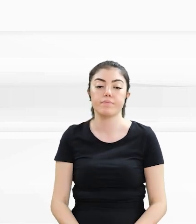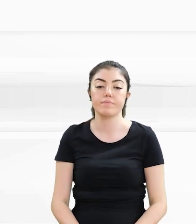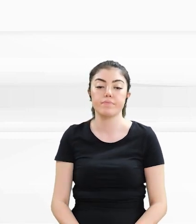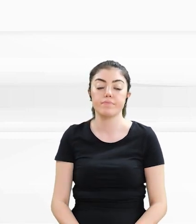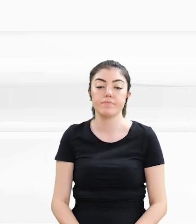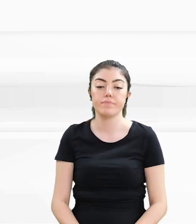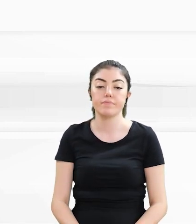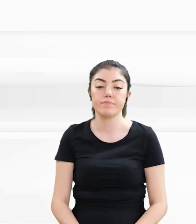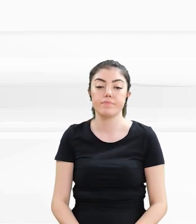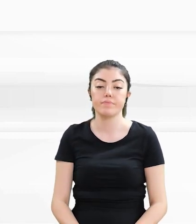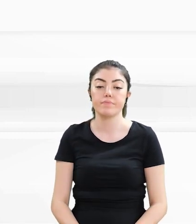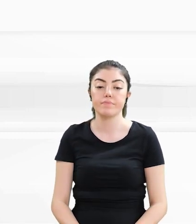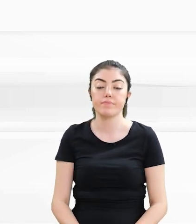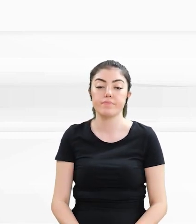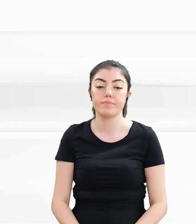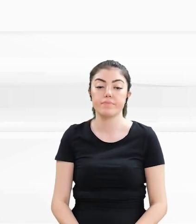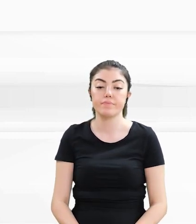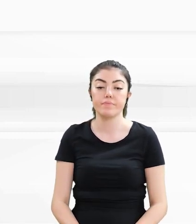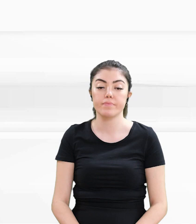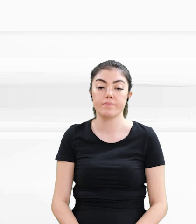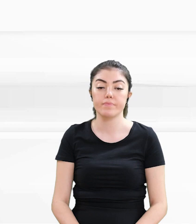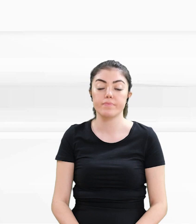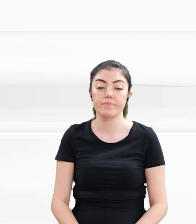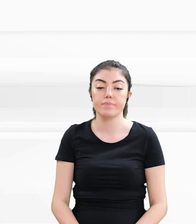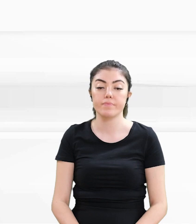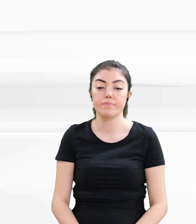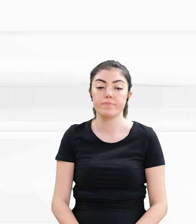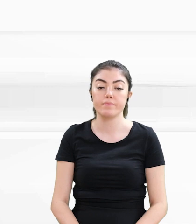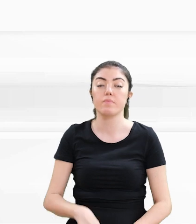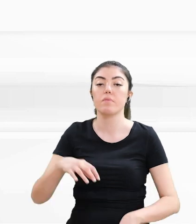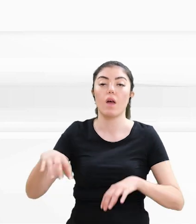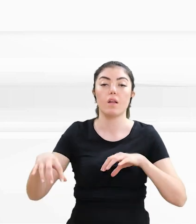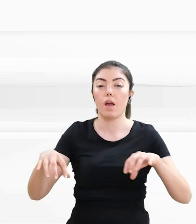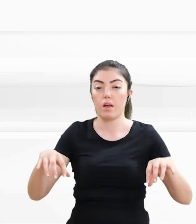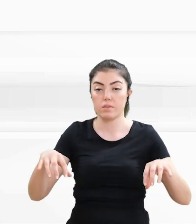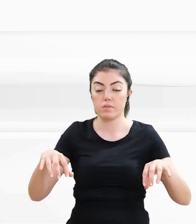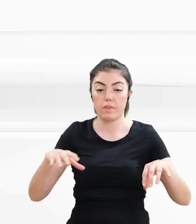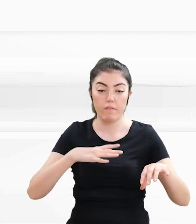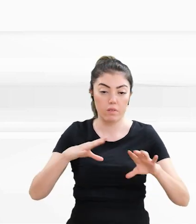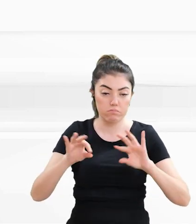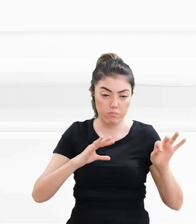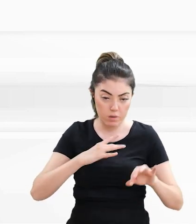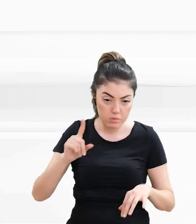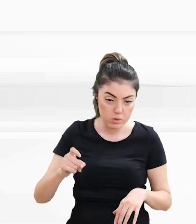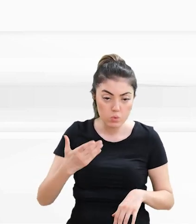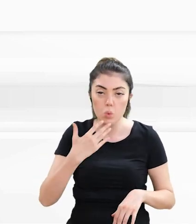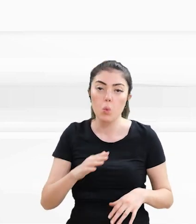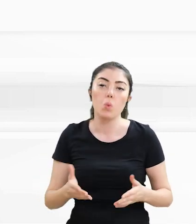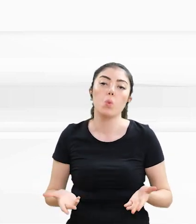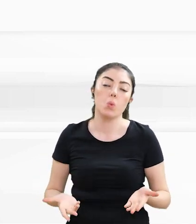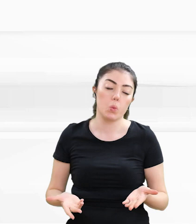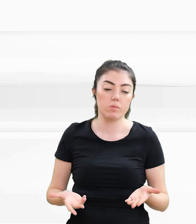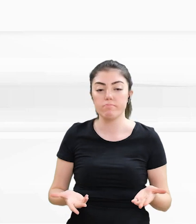3'ü çarpan olmuş oldu ikskare -2 x-art Bu bir çarpan olmuş oldu peki bu var mı seçeneklerde